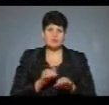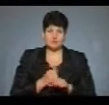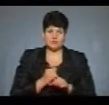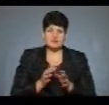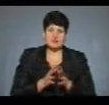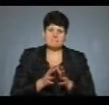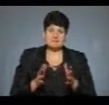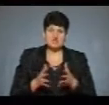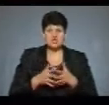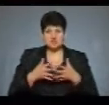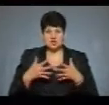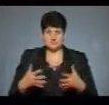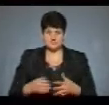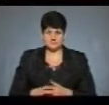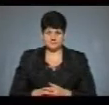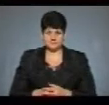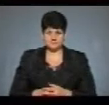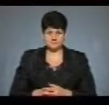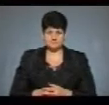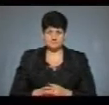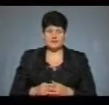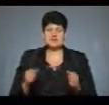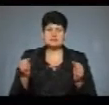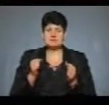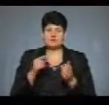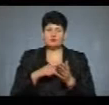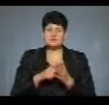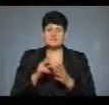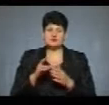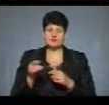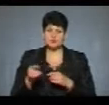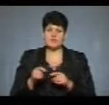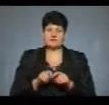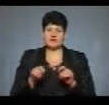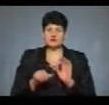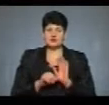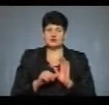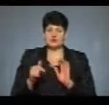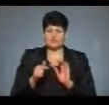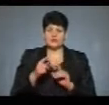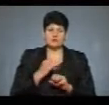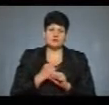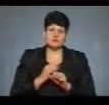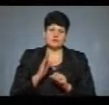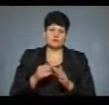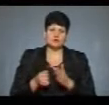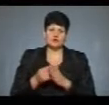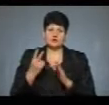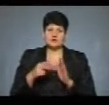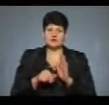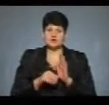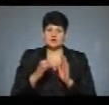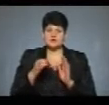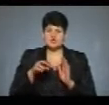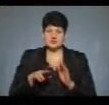більш широко. Зимове містечко у Тернополі відкрили 6 грудня. Воно функціонуватиме до 26 січня